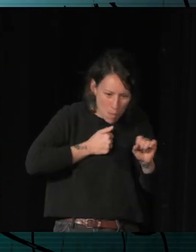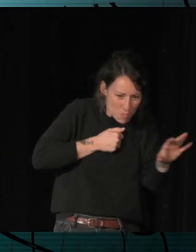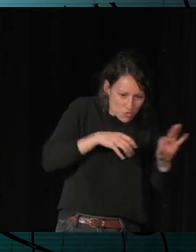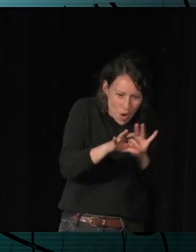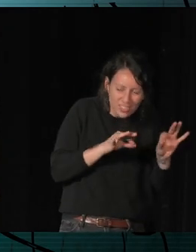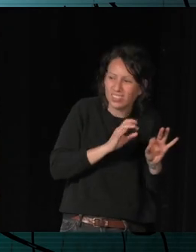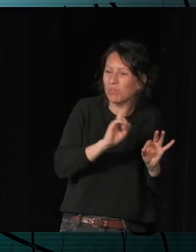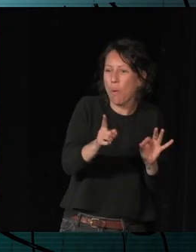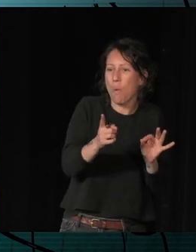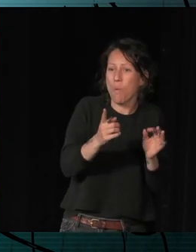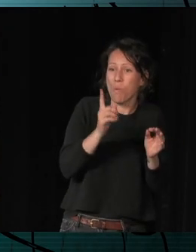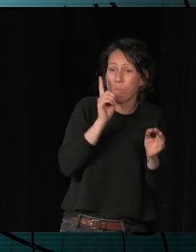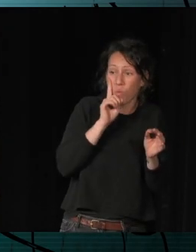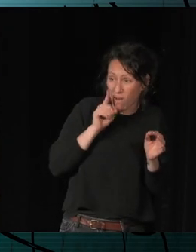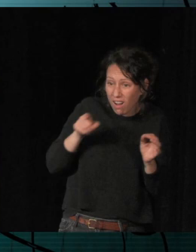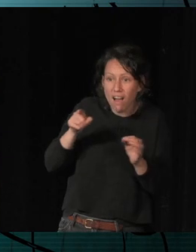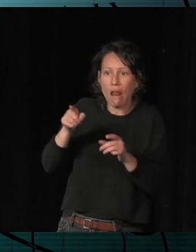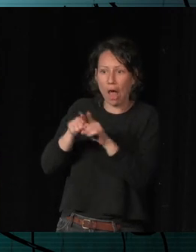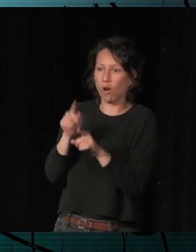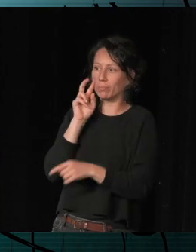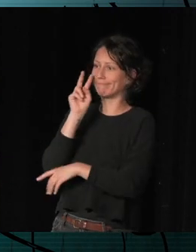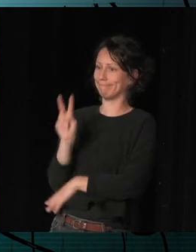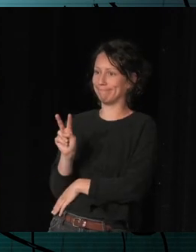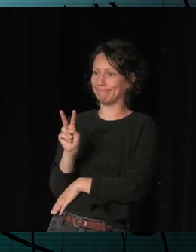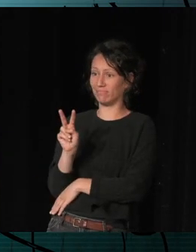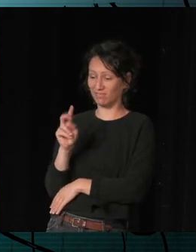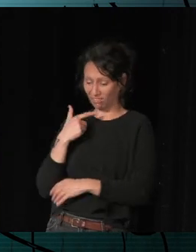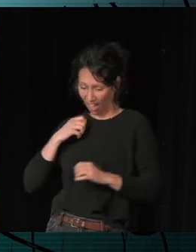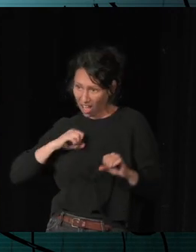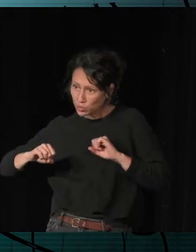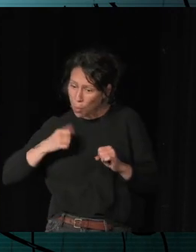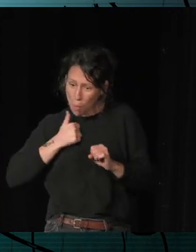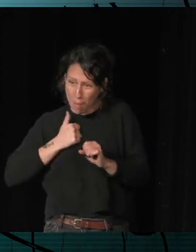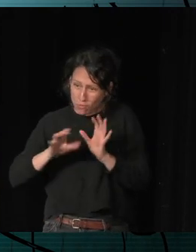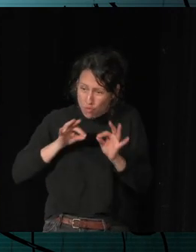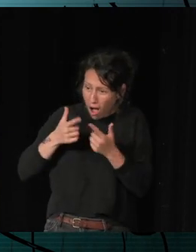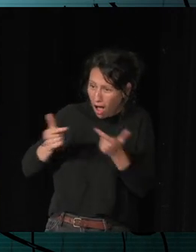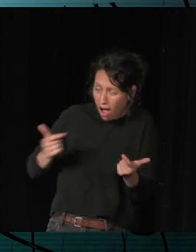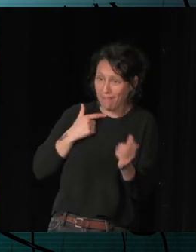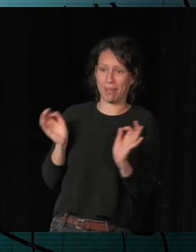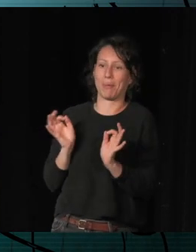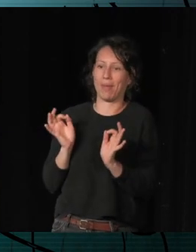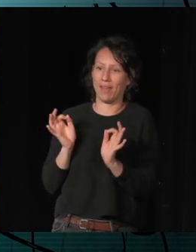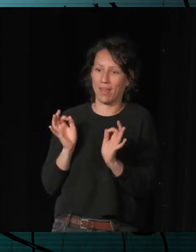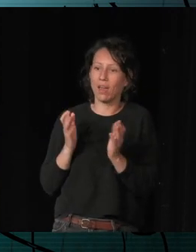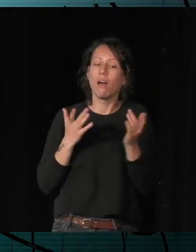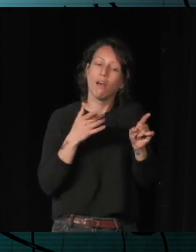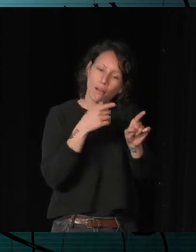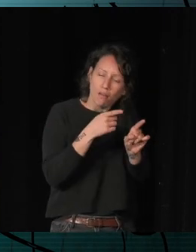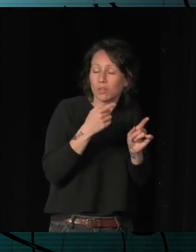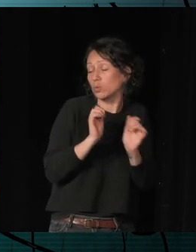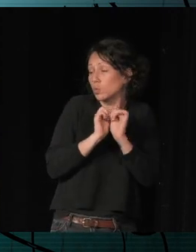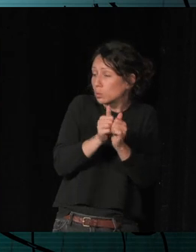regarde mais il y a quand même une grand mère propre au cinéma qui parce que ça ça vair plutôt la narration et l'histoire qu'on